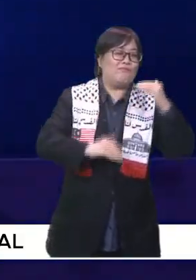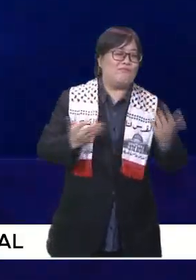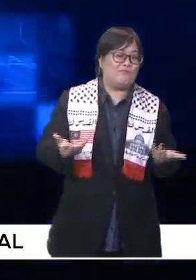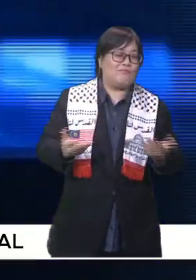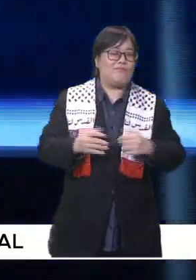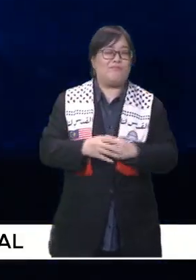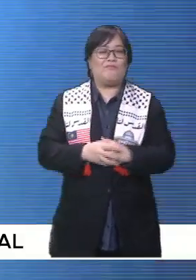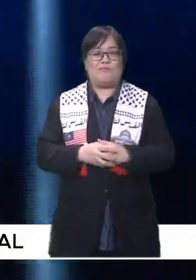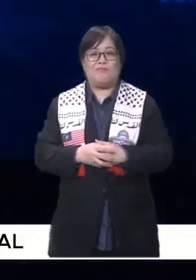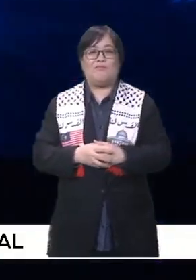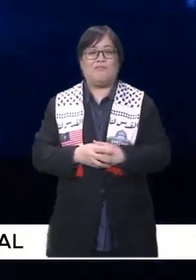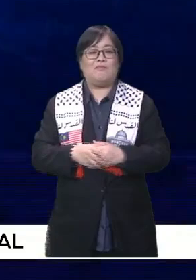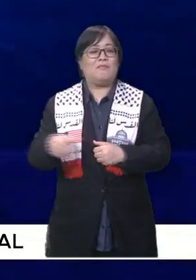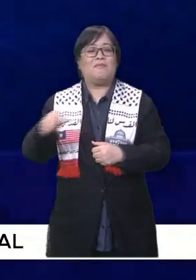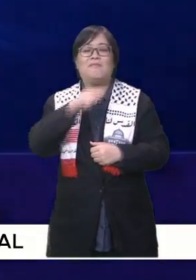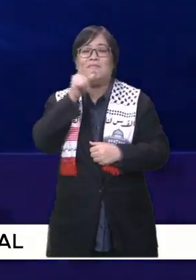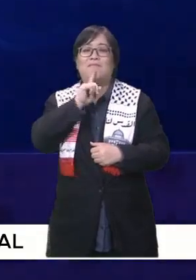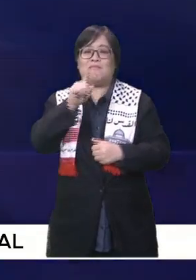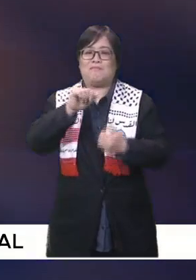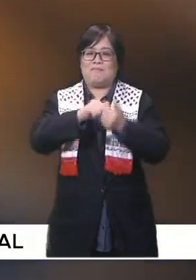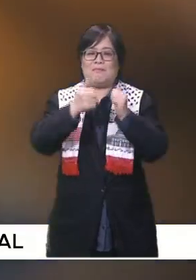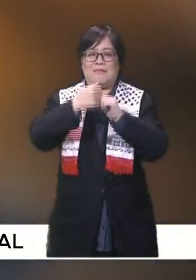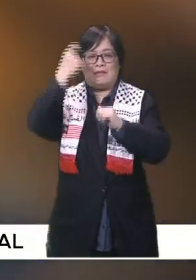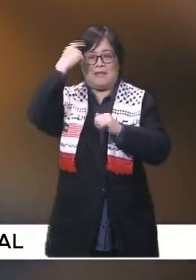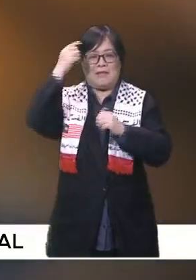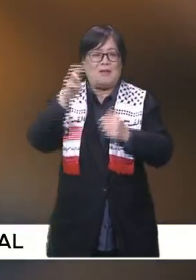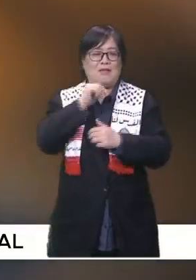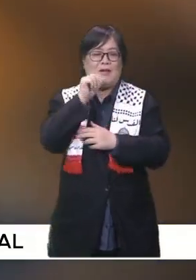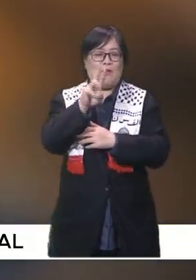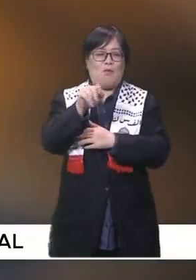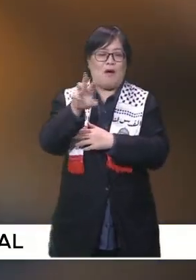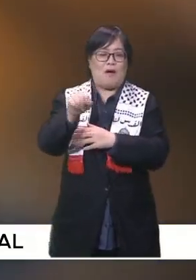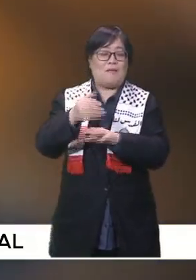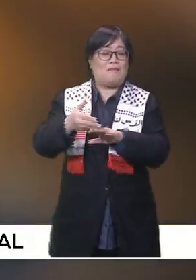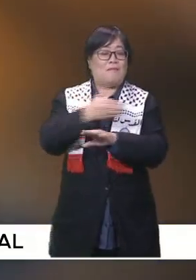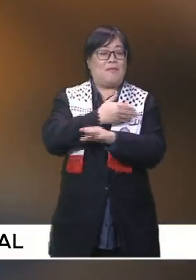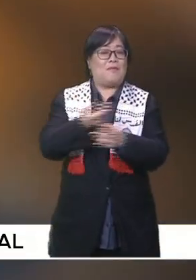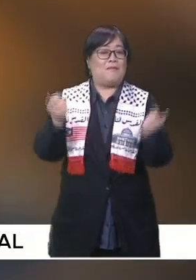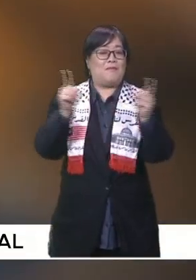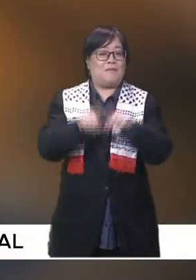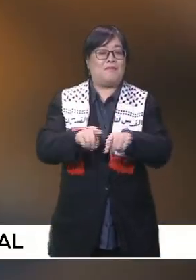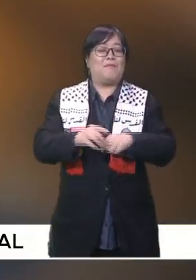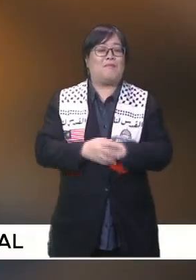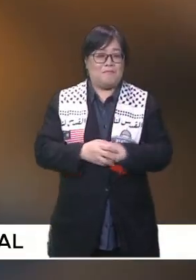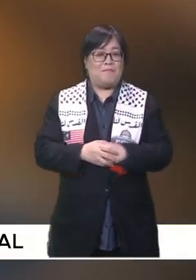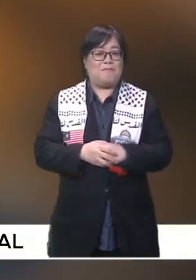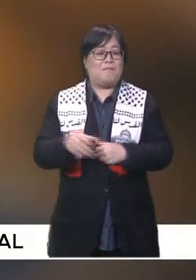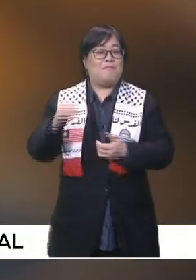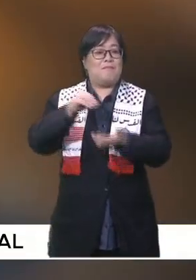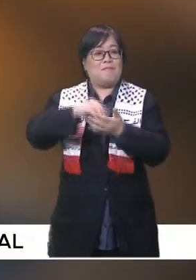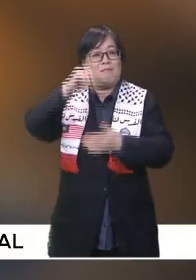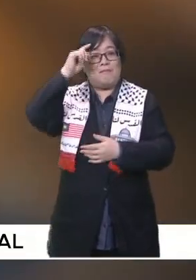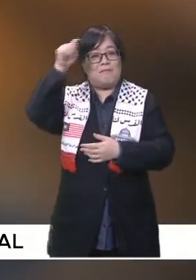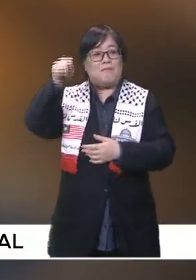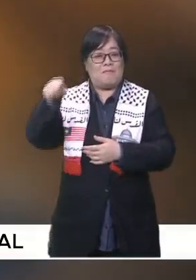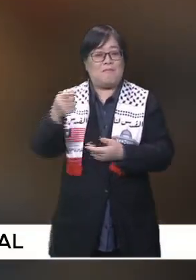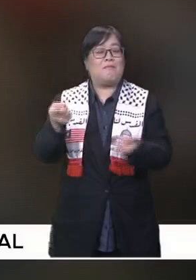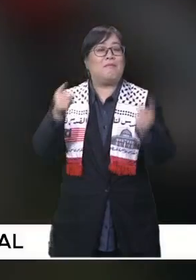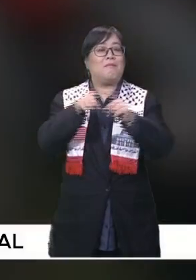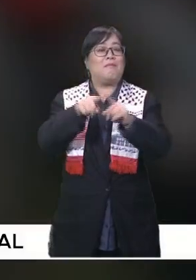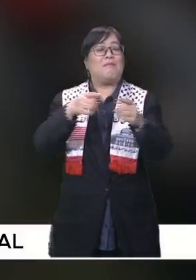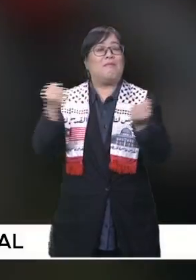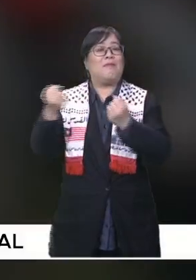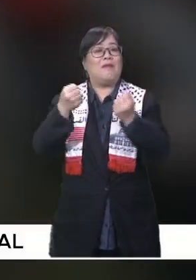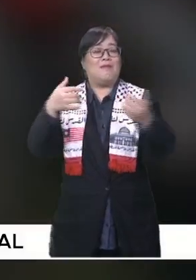pelaku tidak berada dalam keadaan yang waras ia susulan insiden tig penuntut uitm dungun Terengganu yang maut akibat